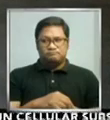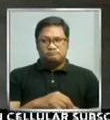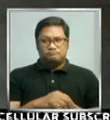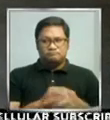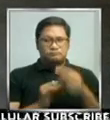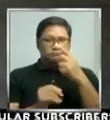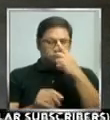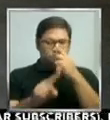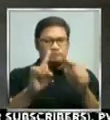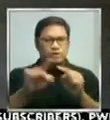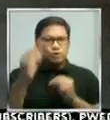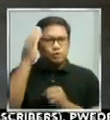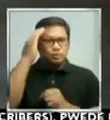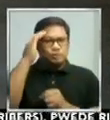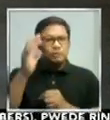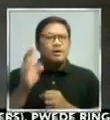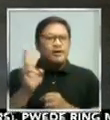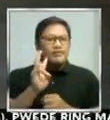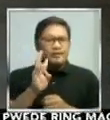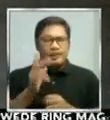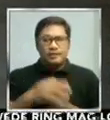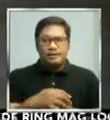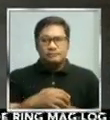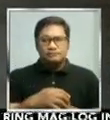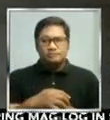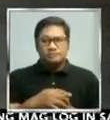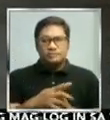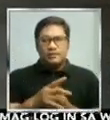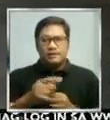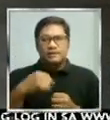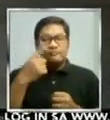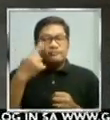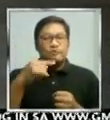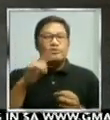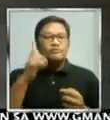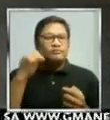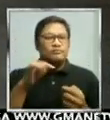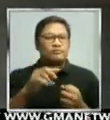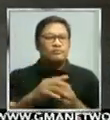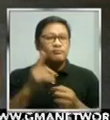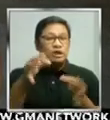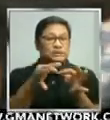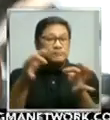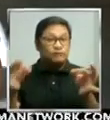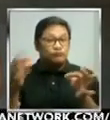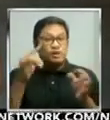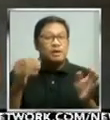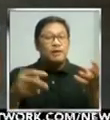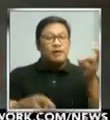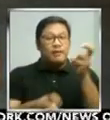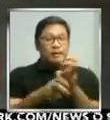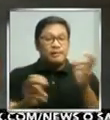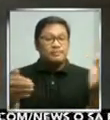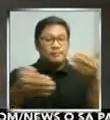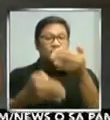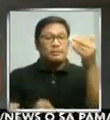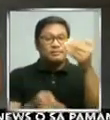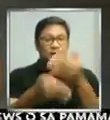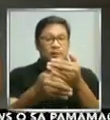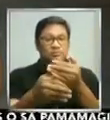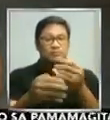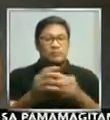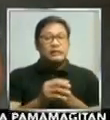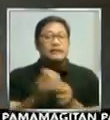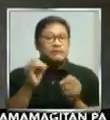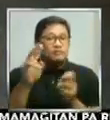Pero alam mo, Vicky, hindi binubura ni Mayor Isko Moreno ang pagpapalawig o pag-extend nitong lockdown sa Tondo District 1